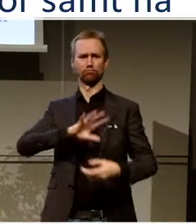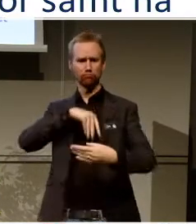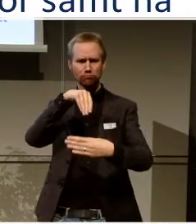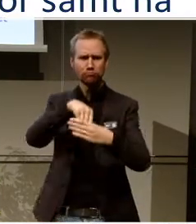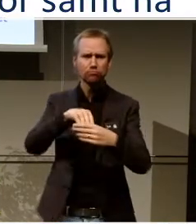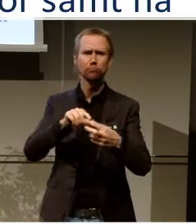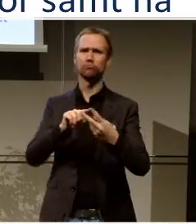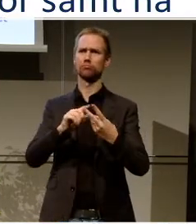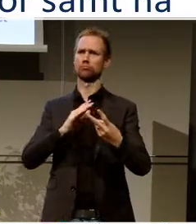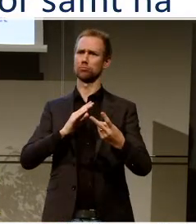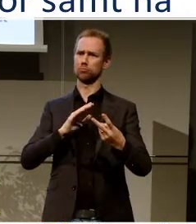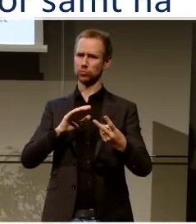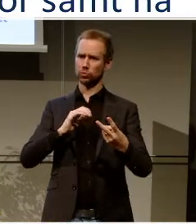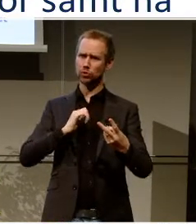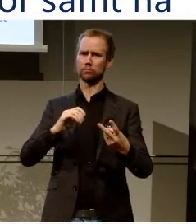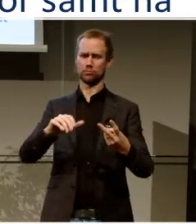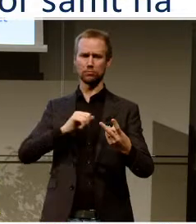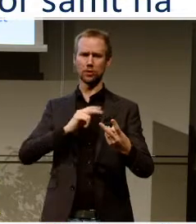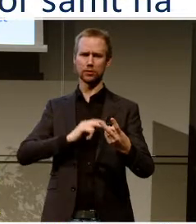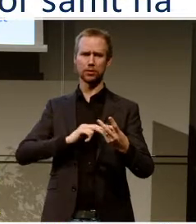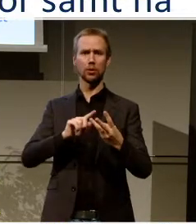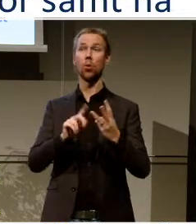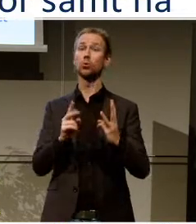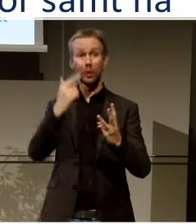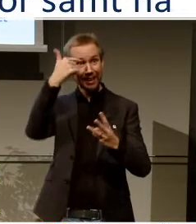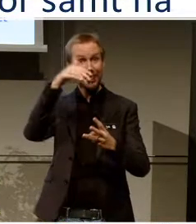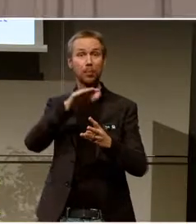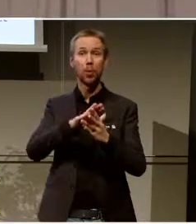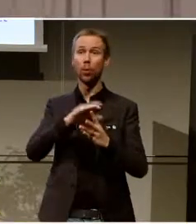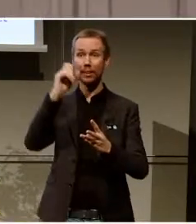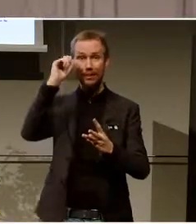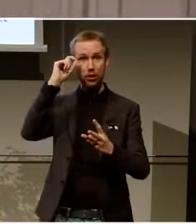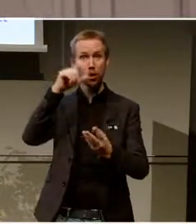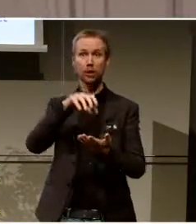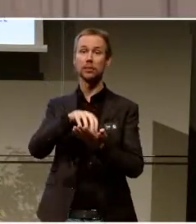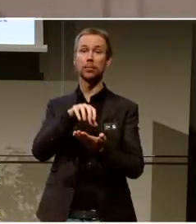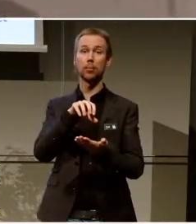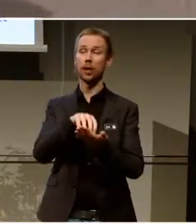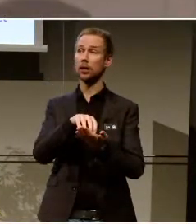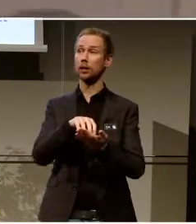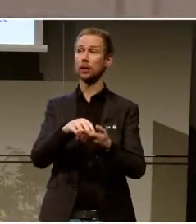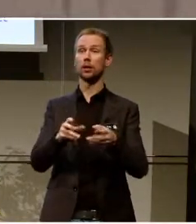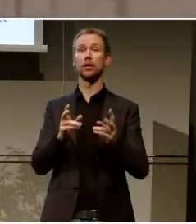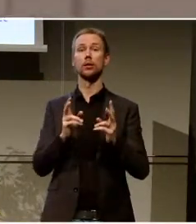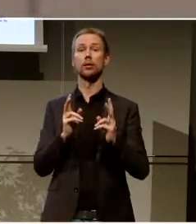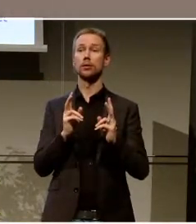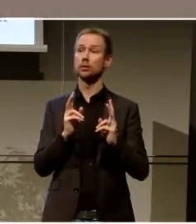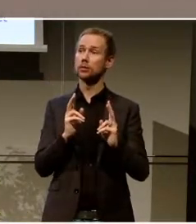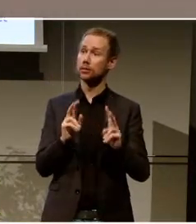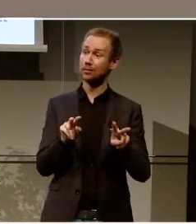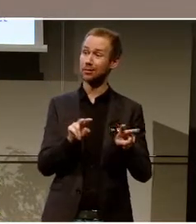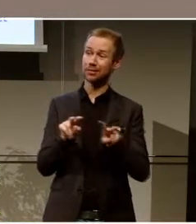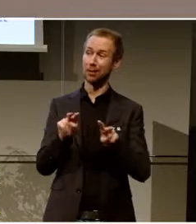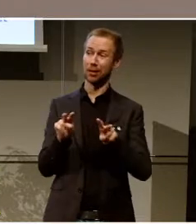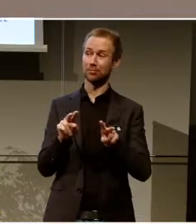för, samt att ta tillit till det digitala samhället. Det är precis som för kompetens, det är ett rätt ambitiöst